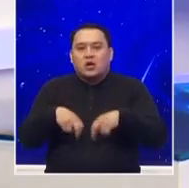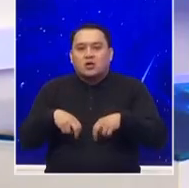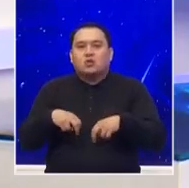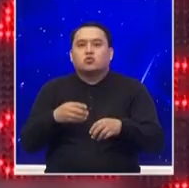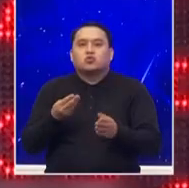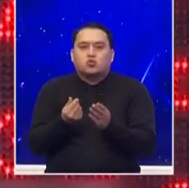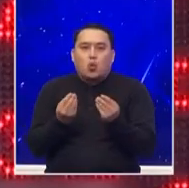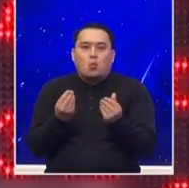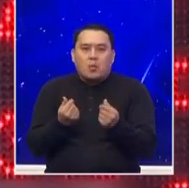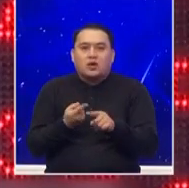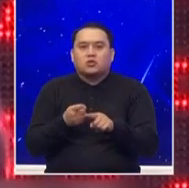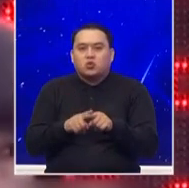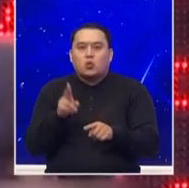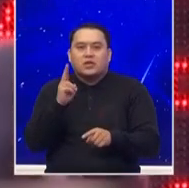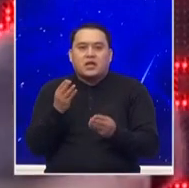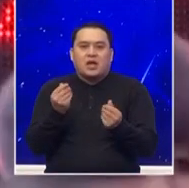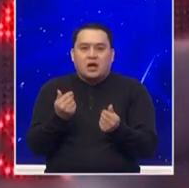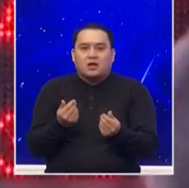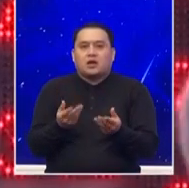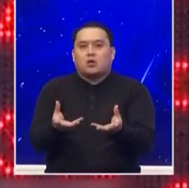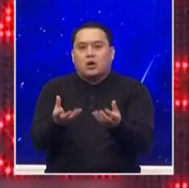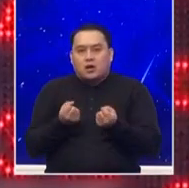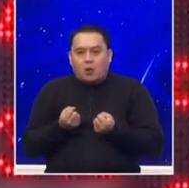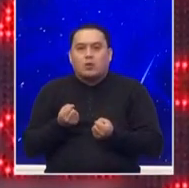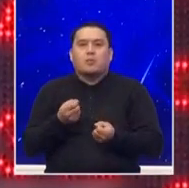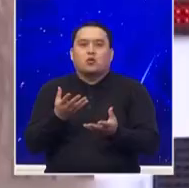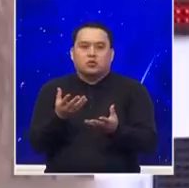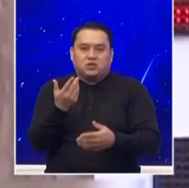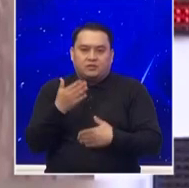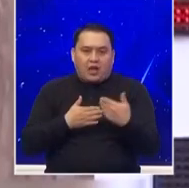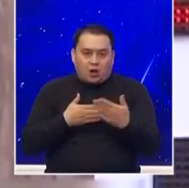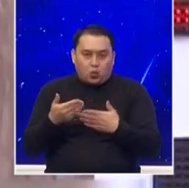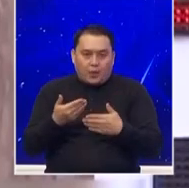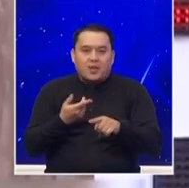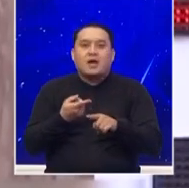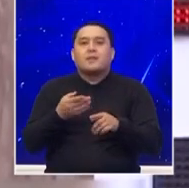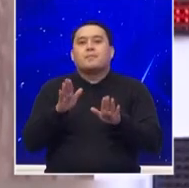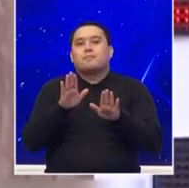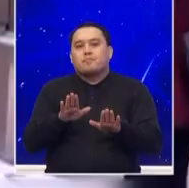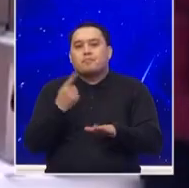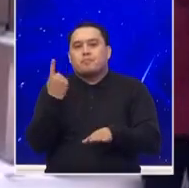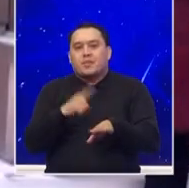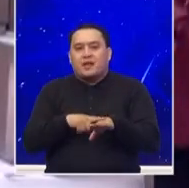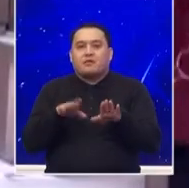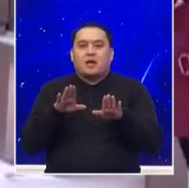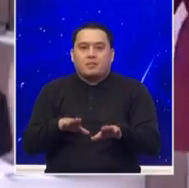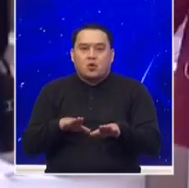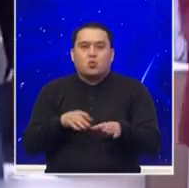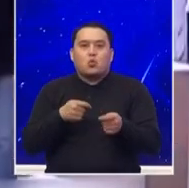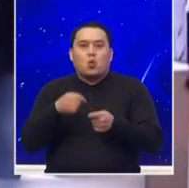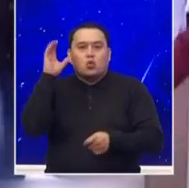рассматривались суммы нетто, то есть те деньги, которые работник реально получает на руки. Так, первое место антирейтинга